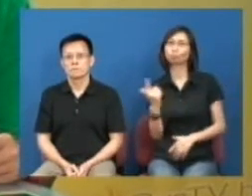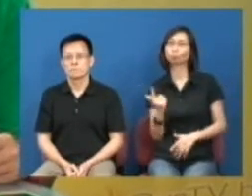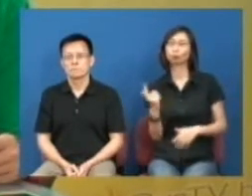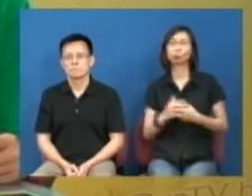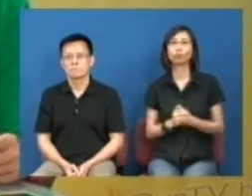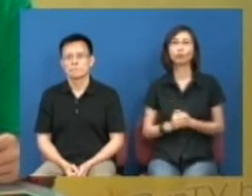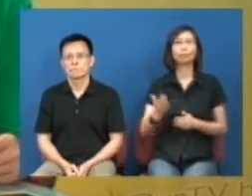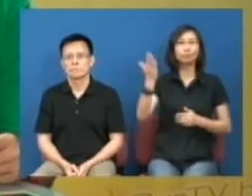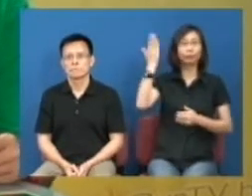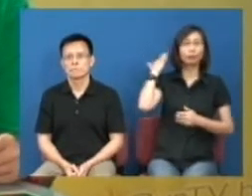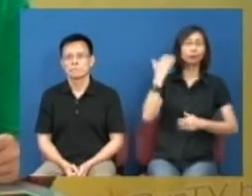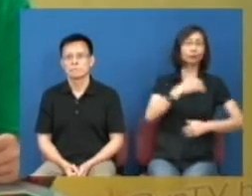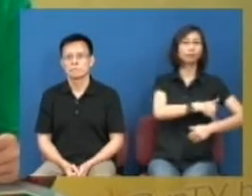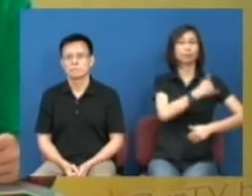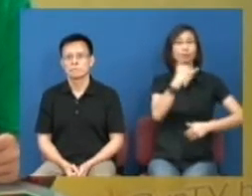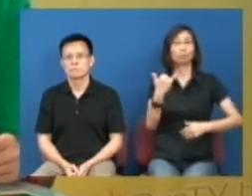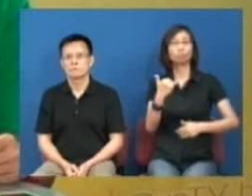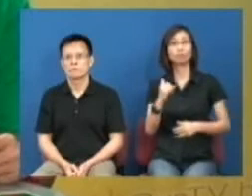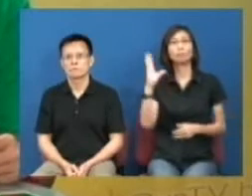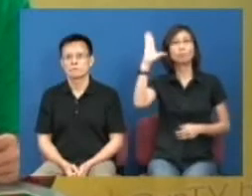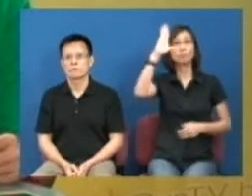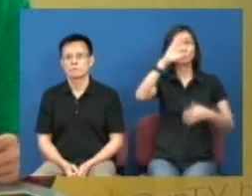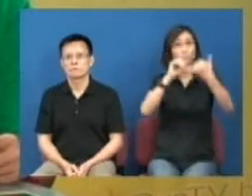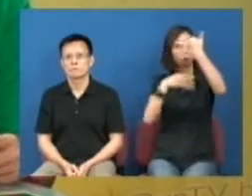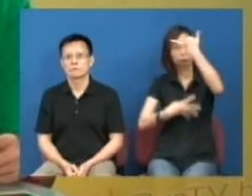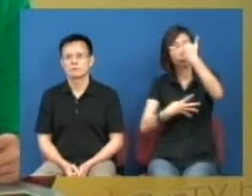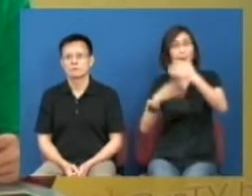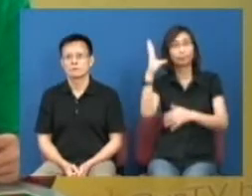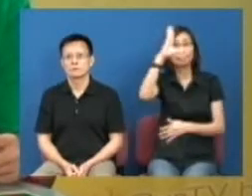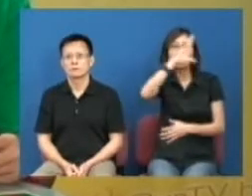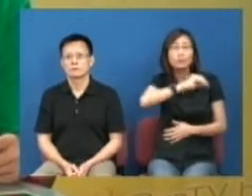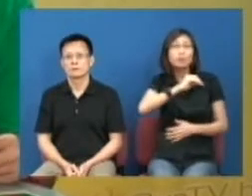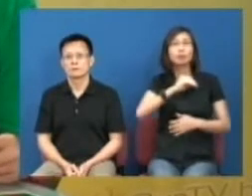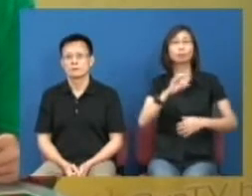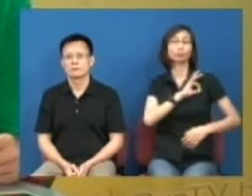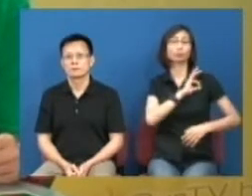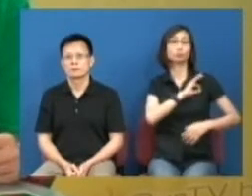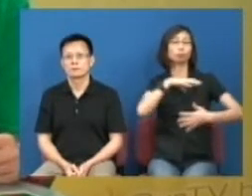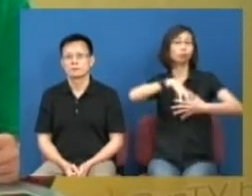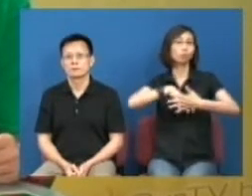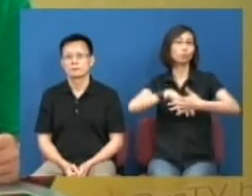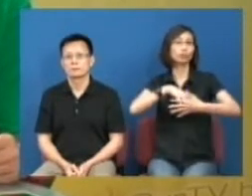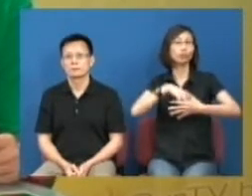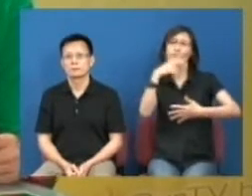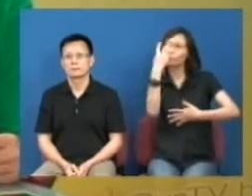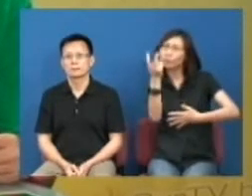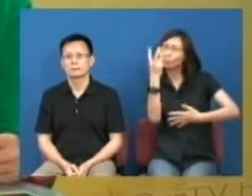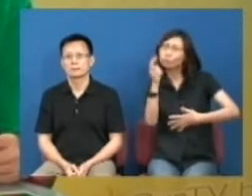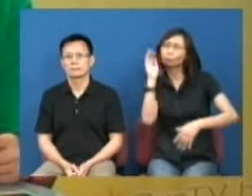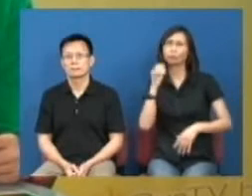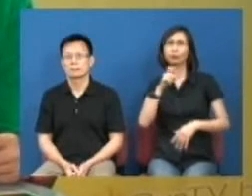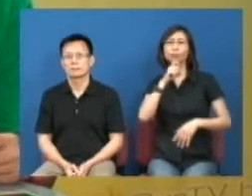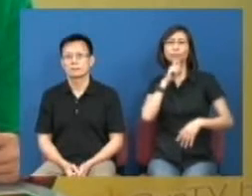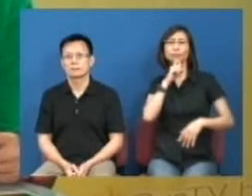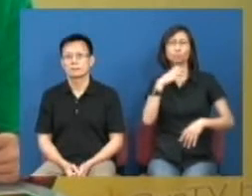星期六嘅六四燭光晚會裏邊咧，其實都有一啲觀察啦，其實都可以即係有一啲隱憂，對